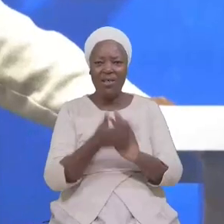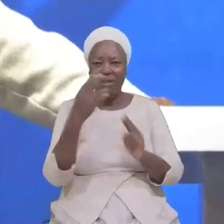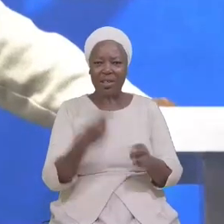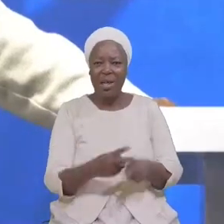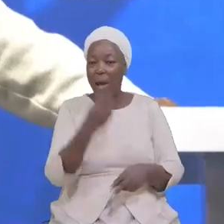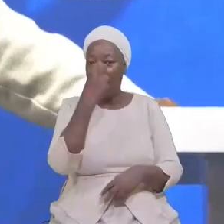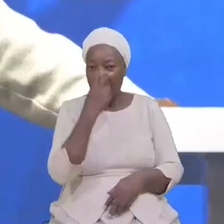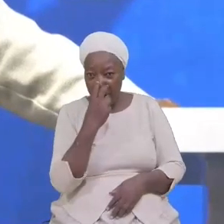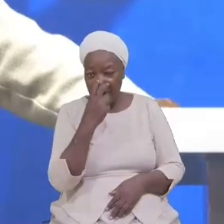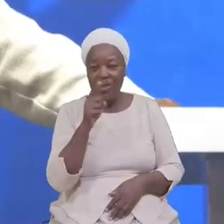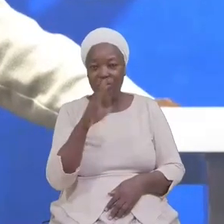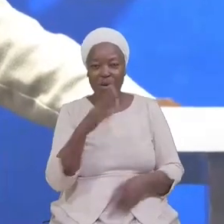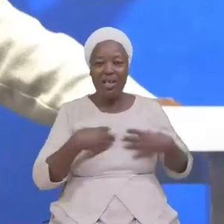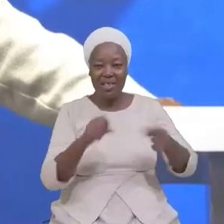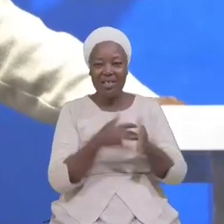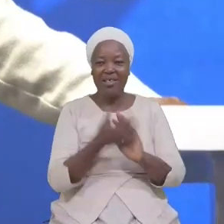Aveugle, tu es guéri.